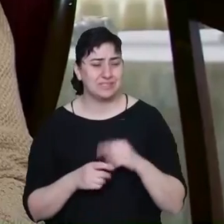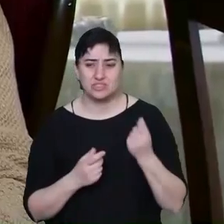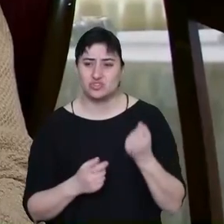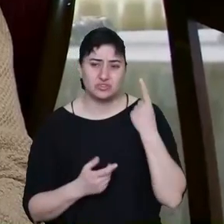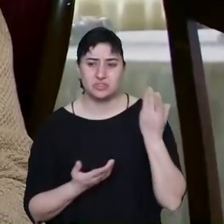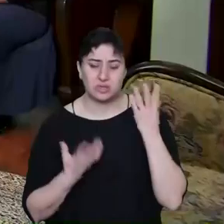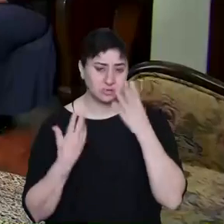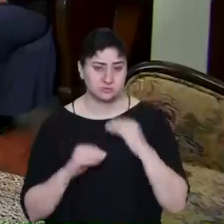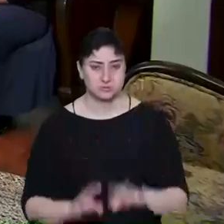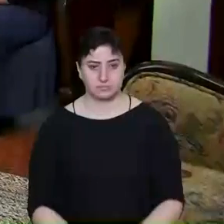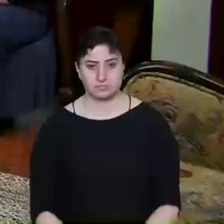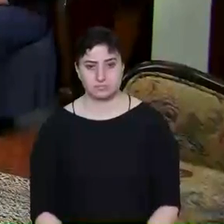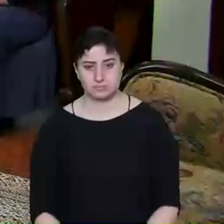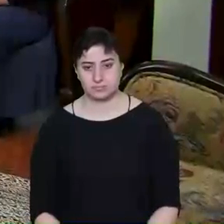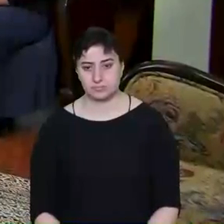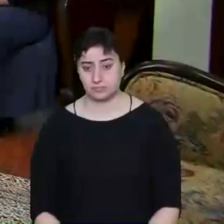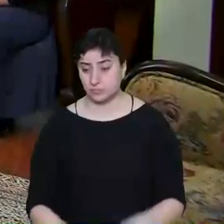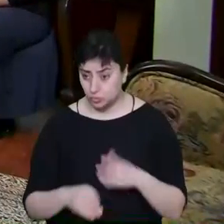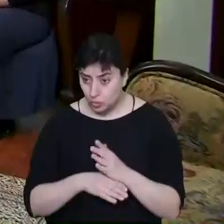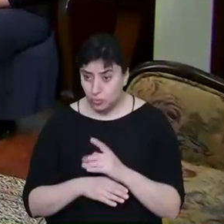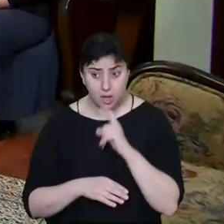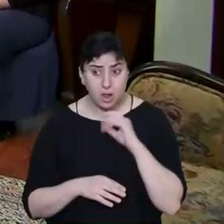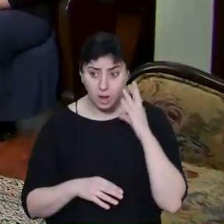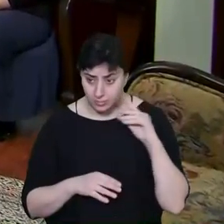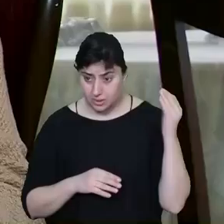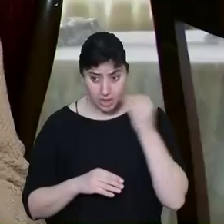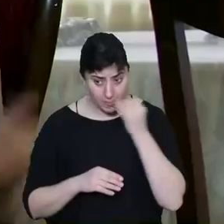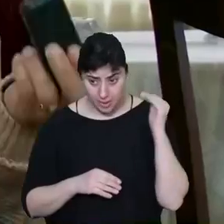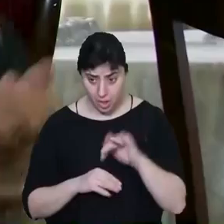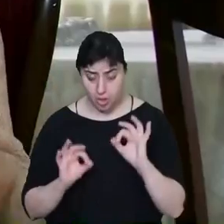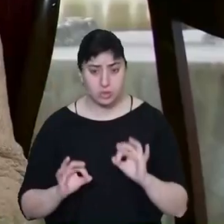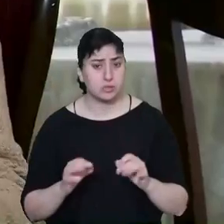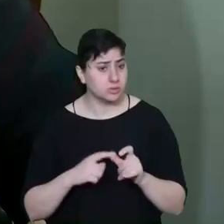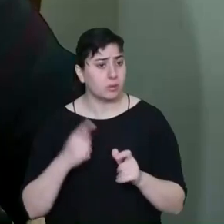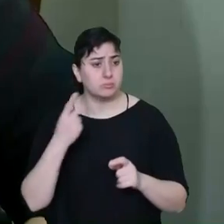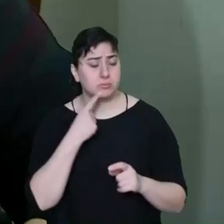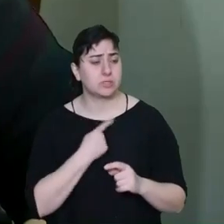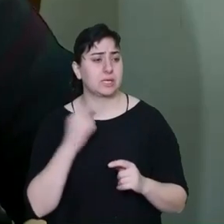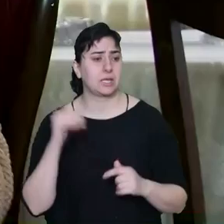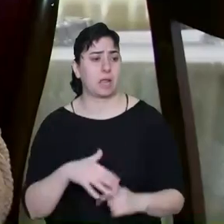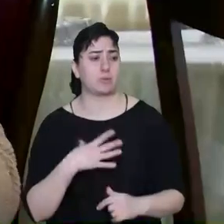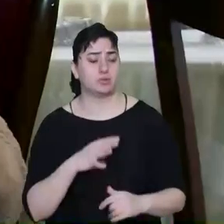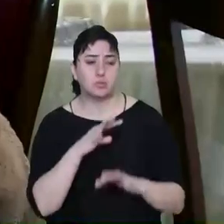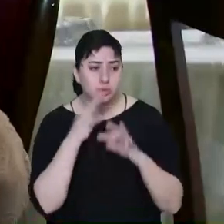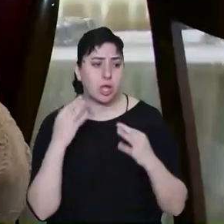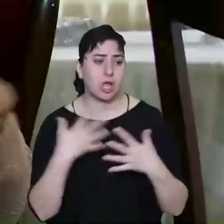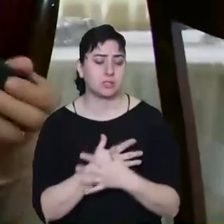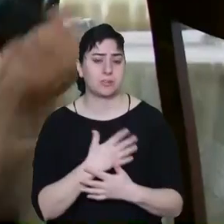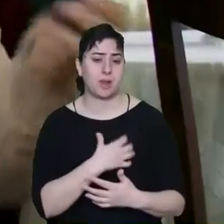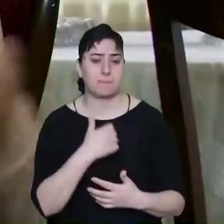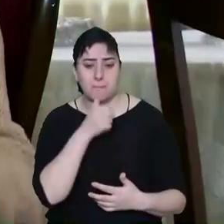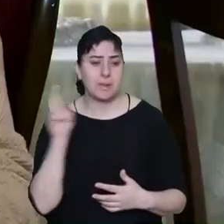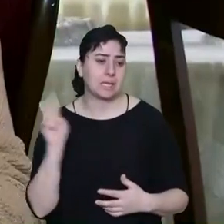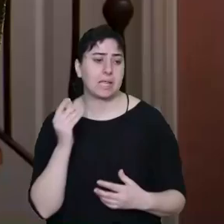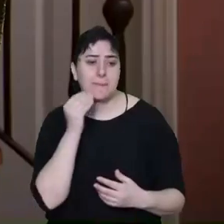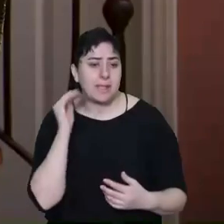nereden çıktı ya? Eminsin yani ha? Yemeğe gelecekler. Evet, Sarp söyledi. Eğer müsaitseniz akşam annemle babam